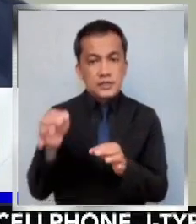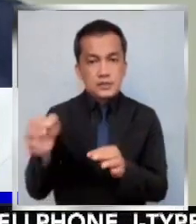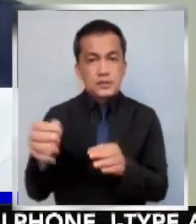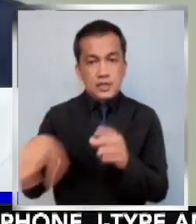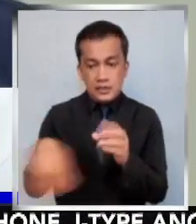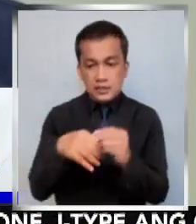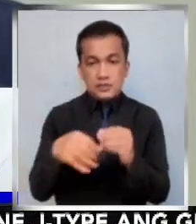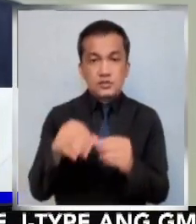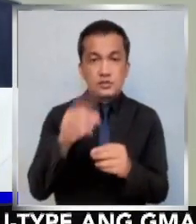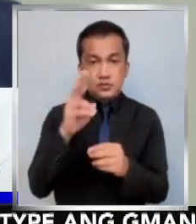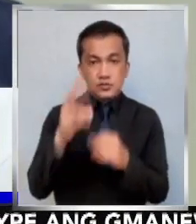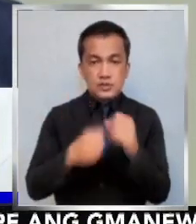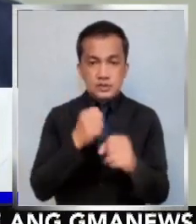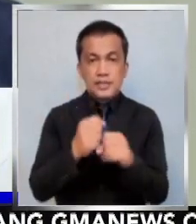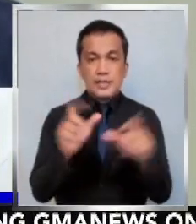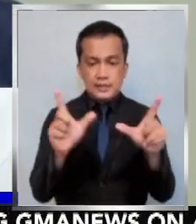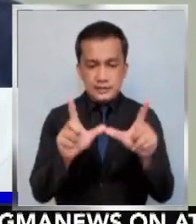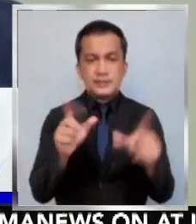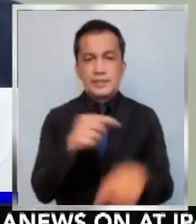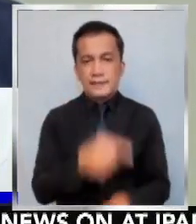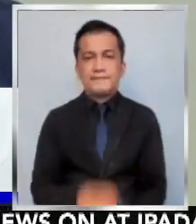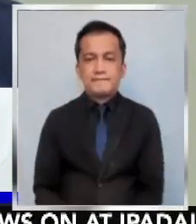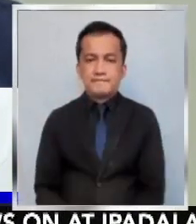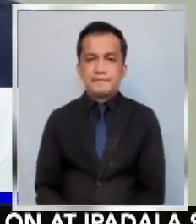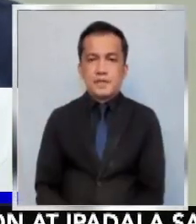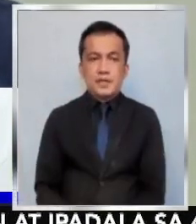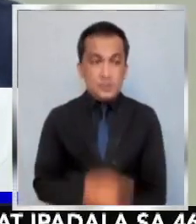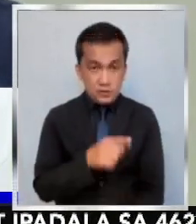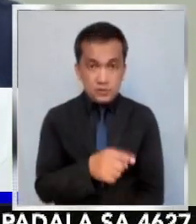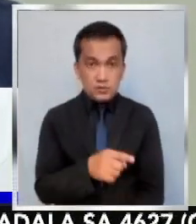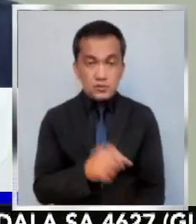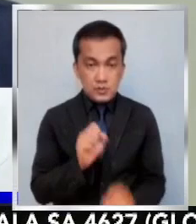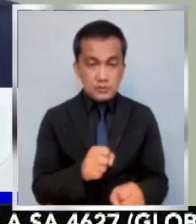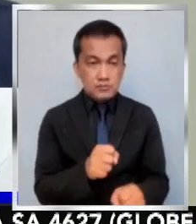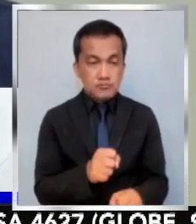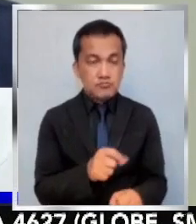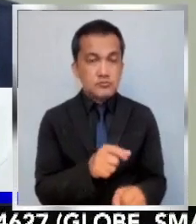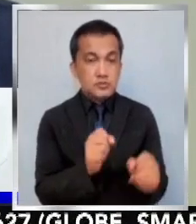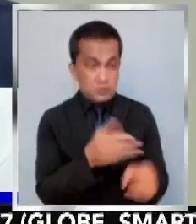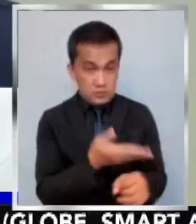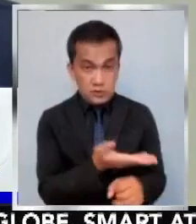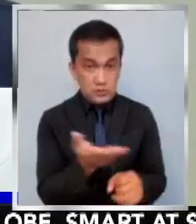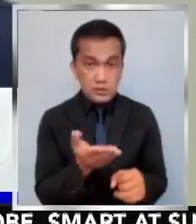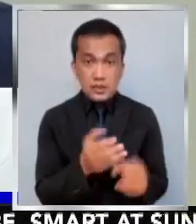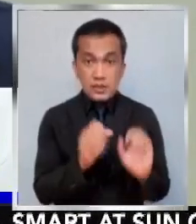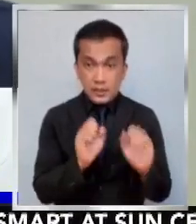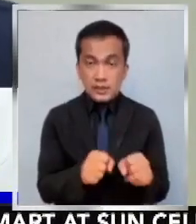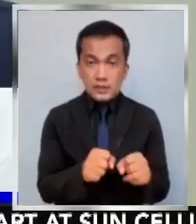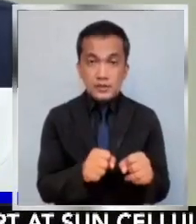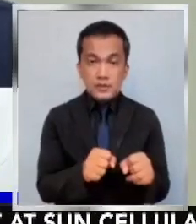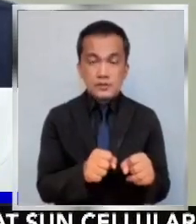sa mga prangkisa nila. Sa para at least to enable them para